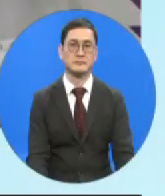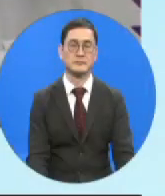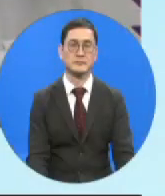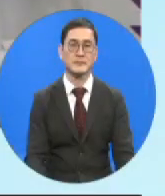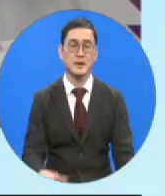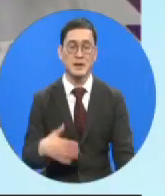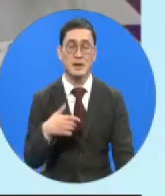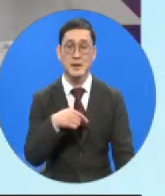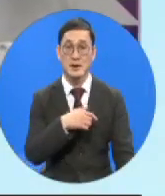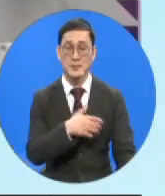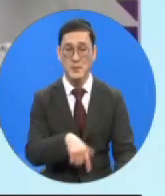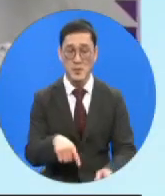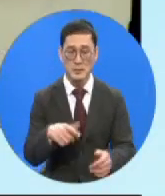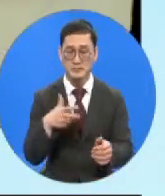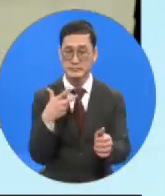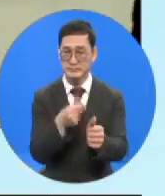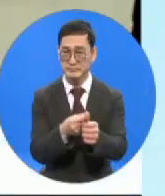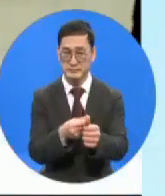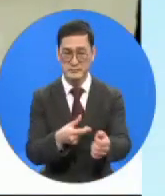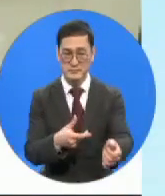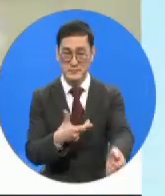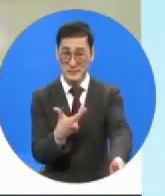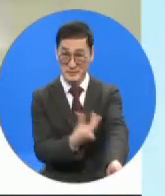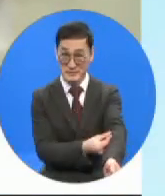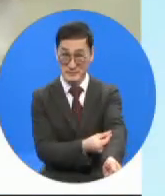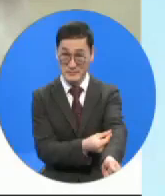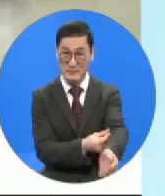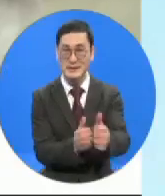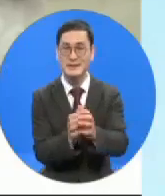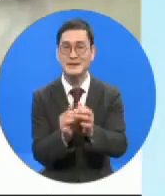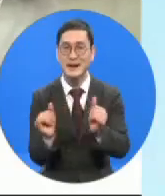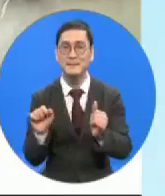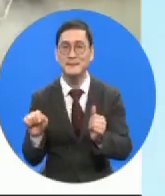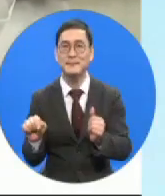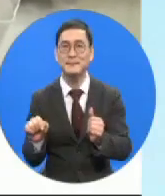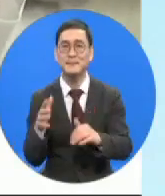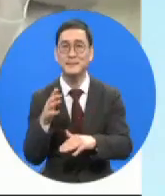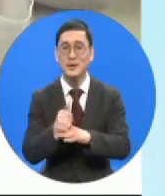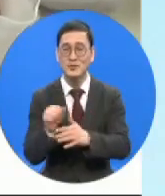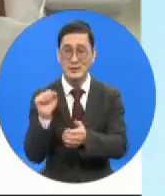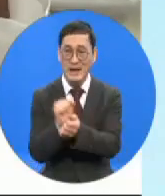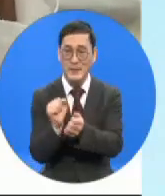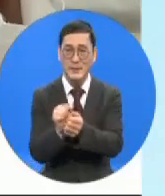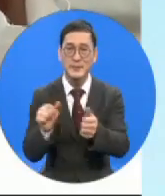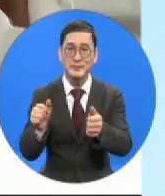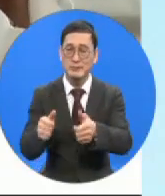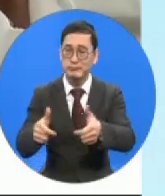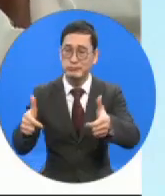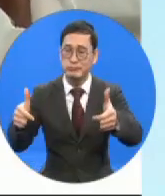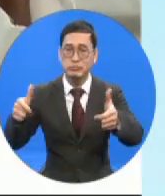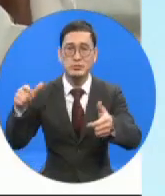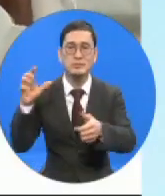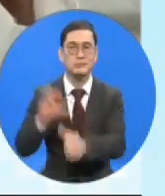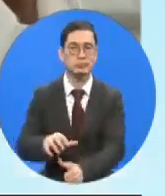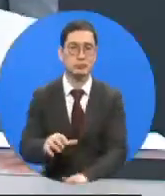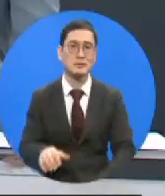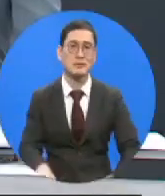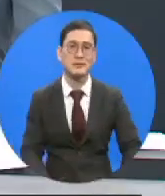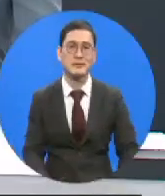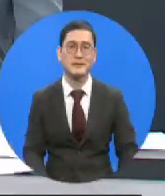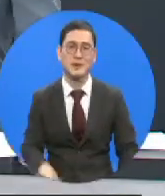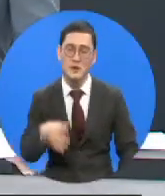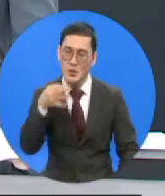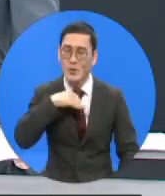없지만 그것은 시간이 해결해 줄 문제고 지금으로서는 일단 이 백신을 도입하는 것이 맞다고 봅니다. 네. 네. 지금까지